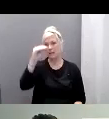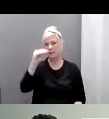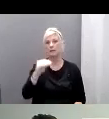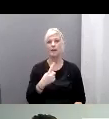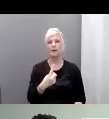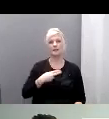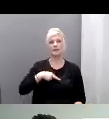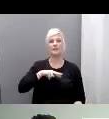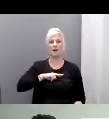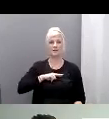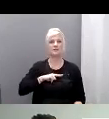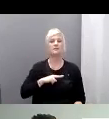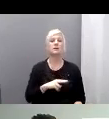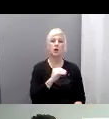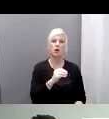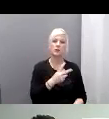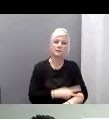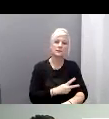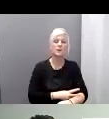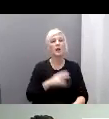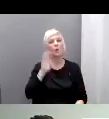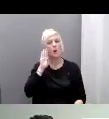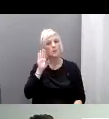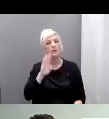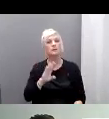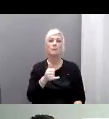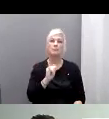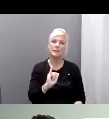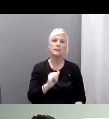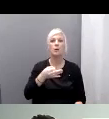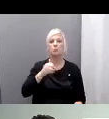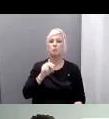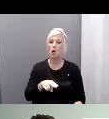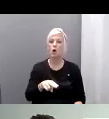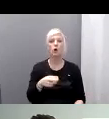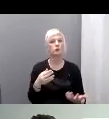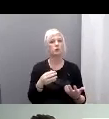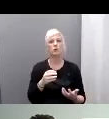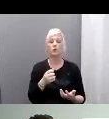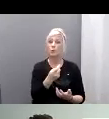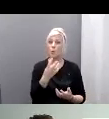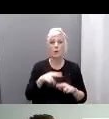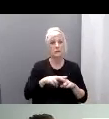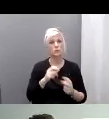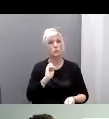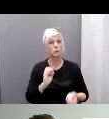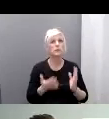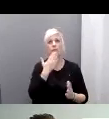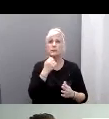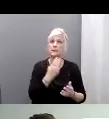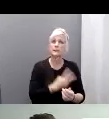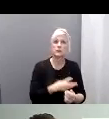möjliga sexuella läggningar, asexuella, homosexuella, bi, pansexuella. Några var osäkra.